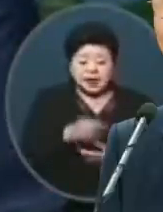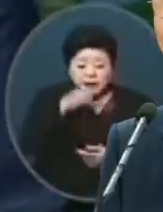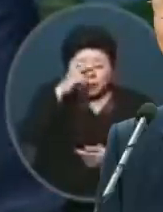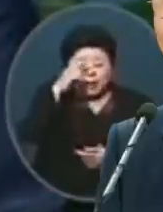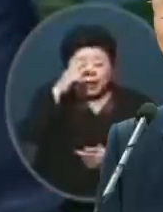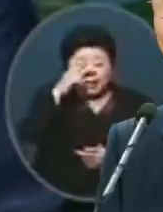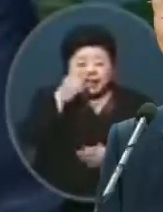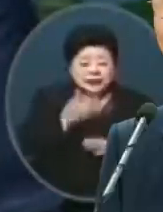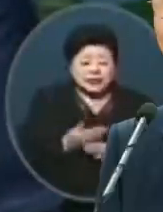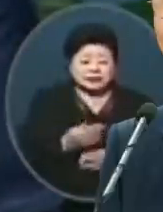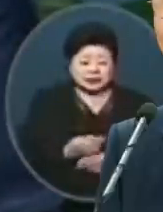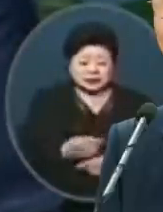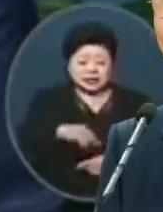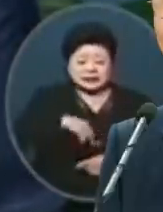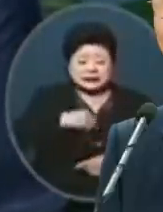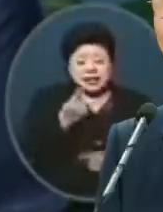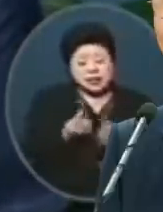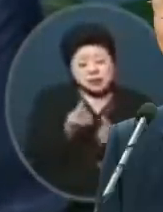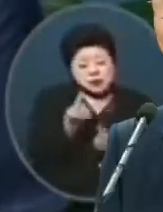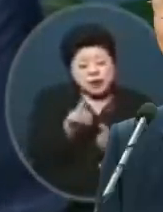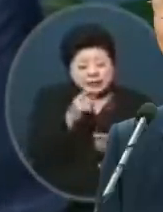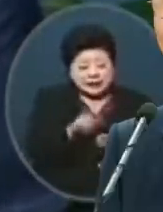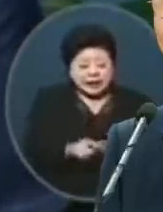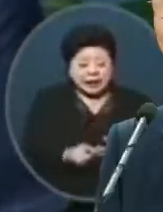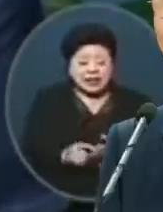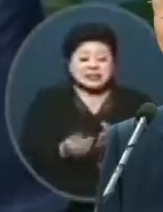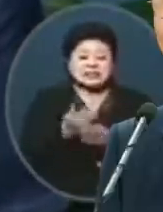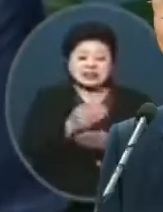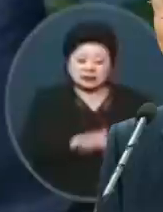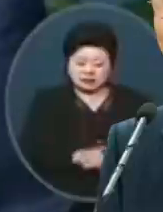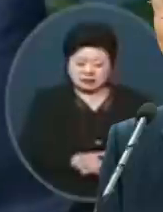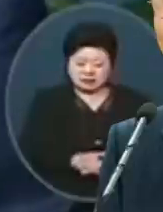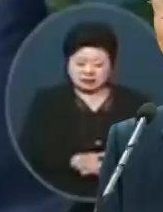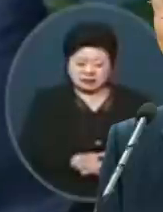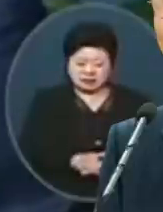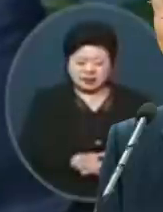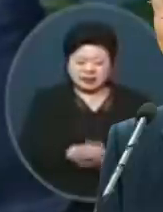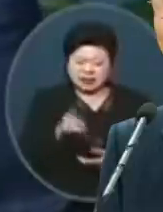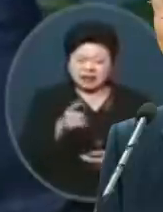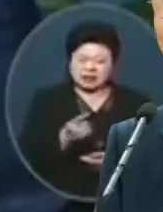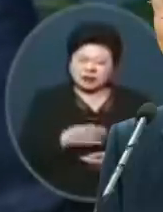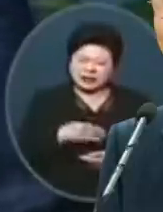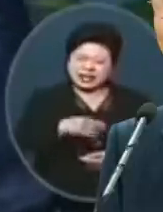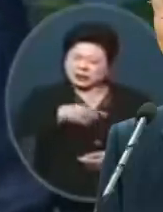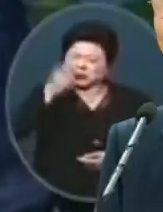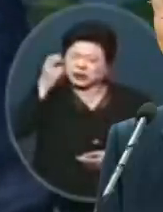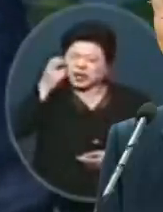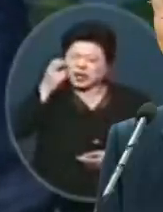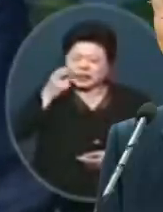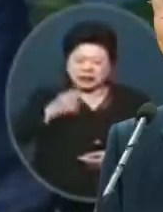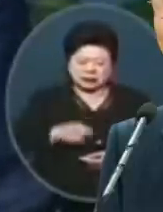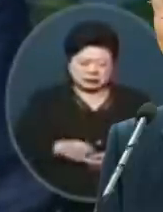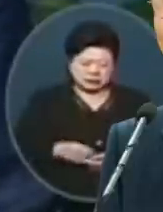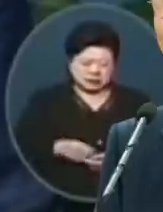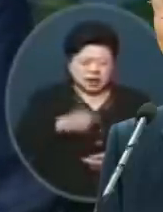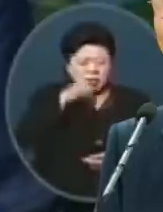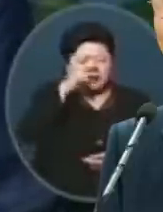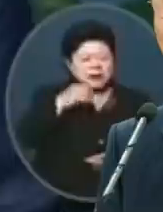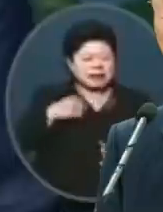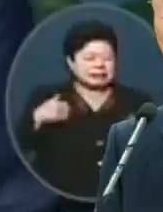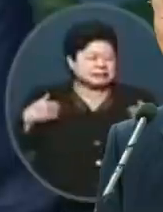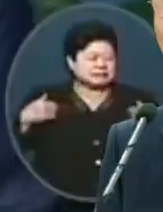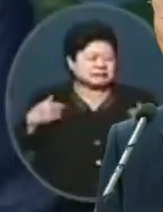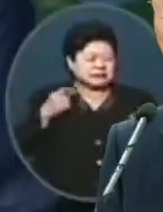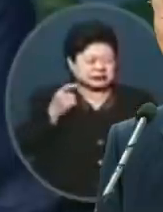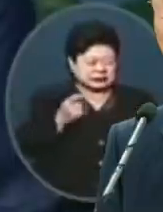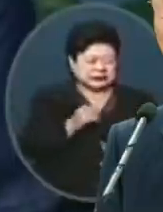교만이라는 것은 다른 사람과 비교할 때 생겨나는 것입니다. 나는 너보다 낫다 이렇게 힘주고 고개를 흔드는